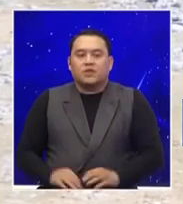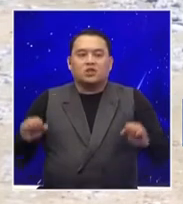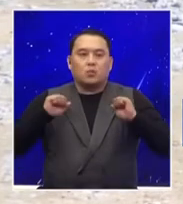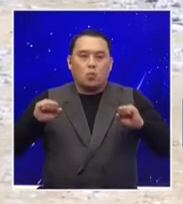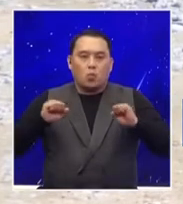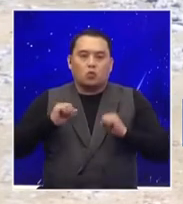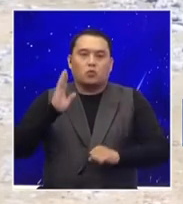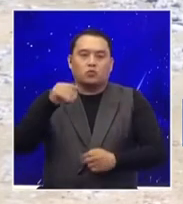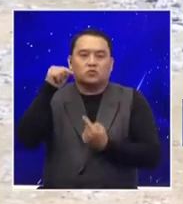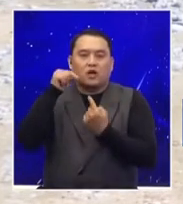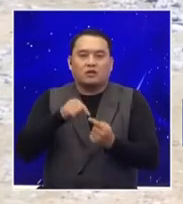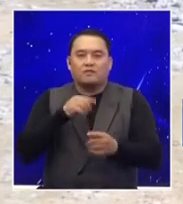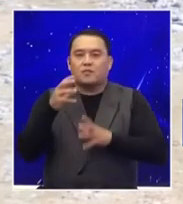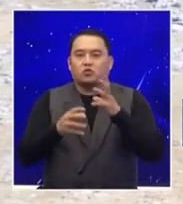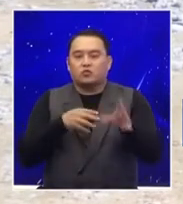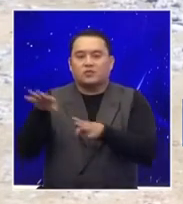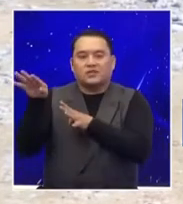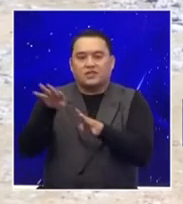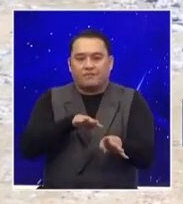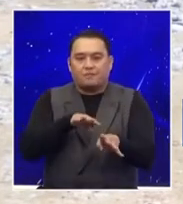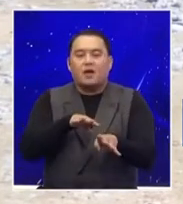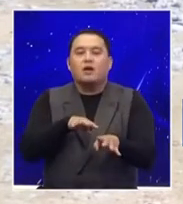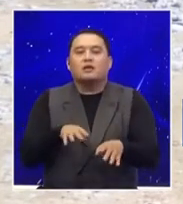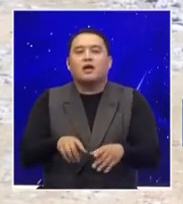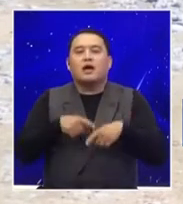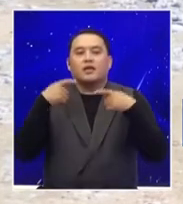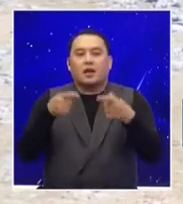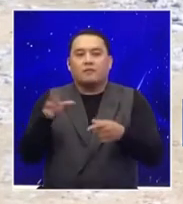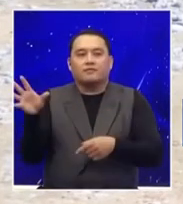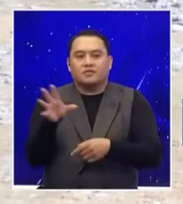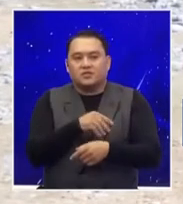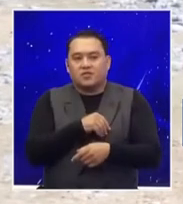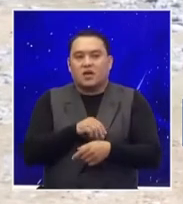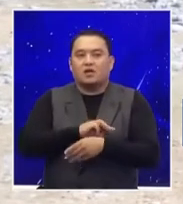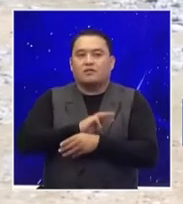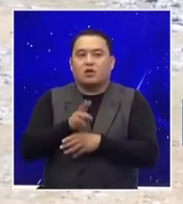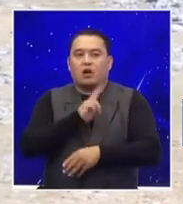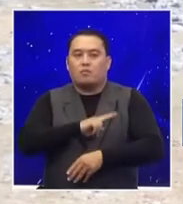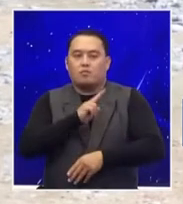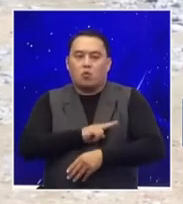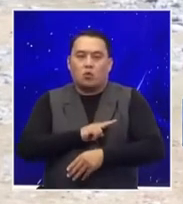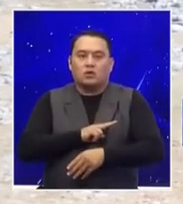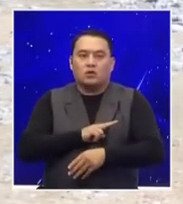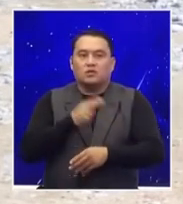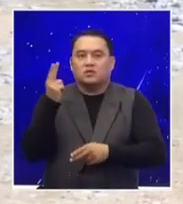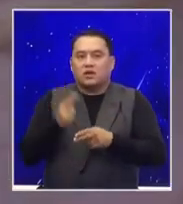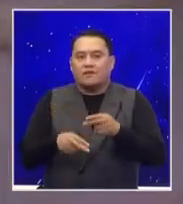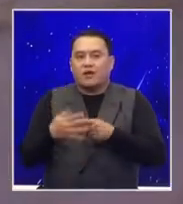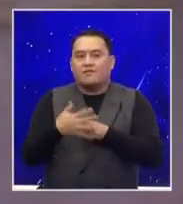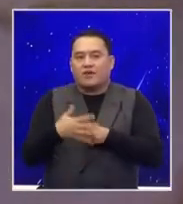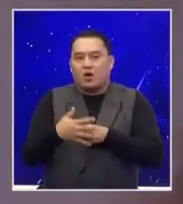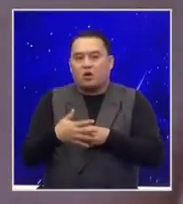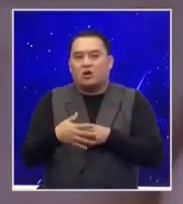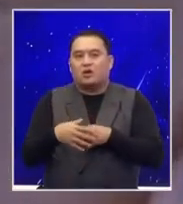Спорткомплекс будет соответствовать всем современным требованиям. На данном этапе завершены практически все основные работы. Близится к завершению вентиляционные